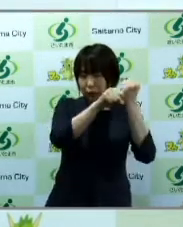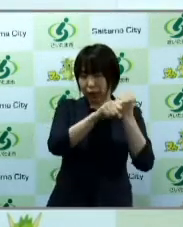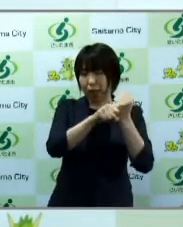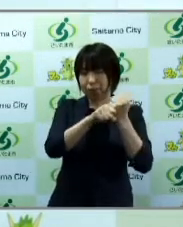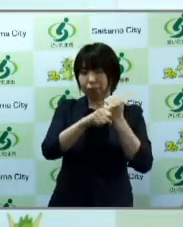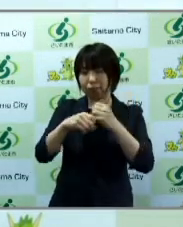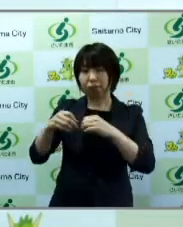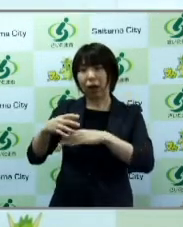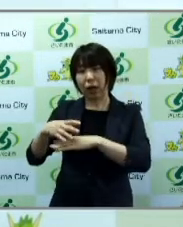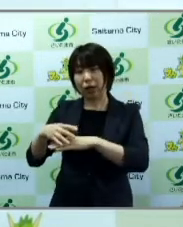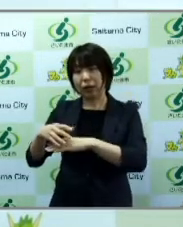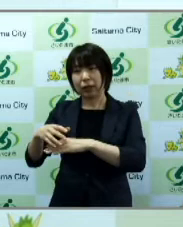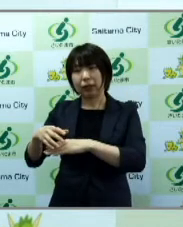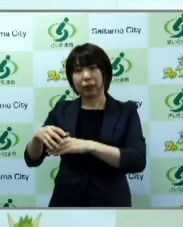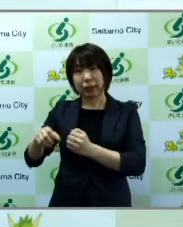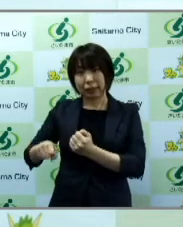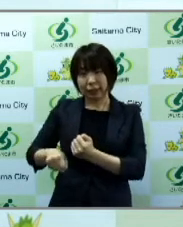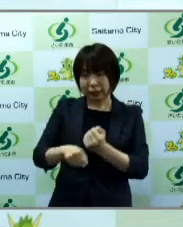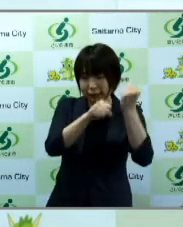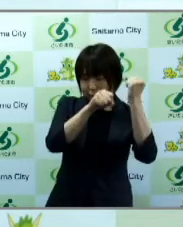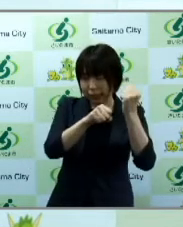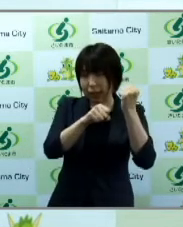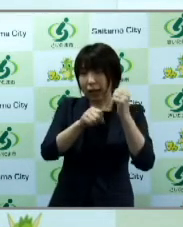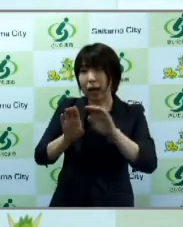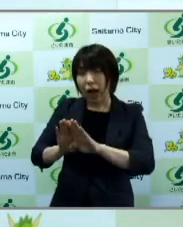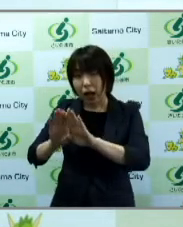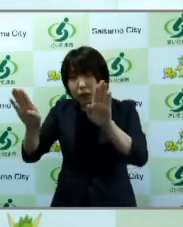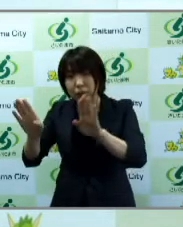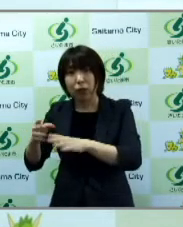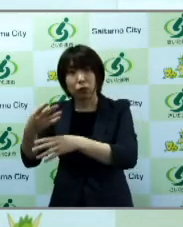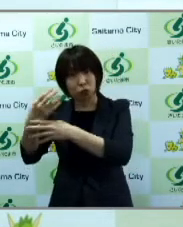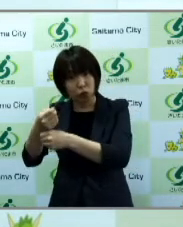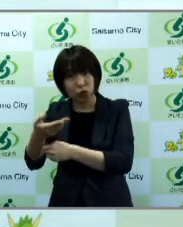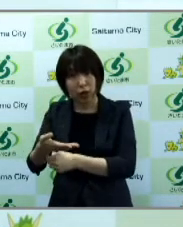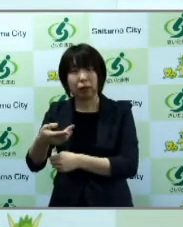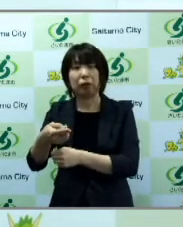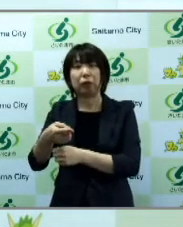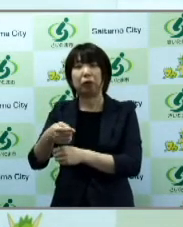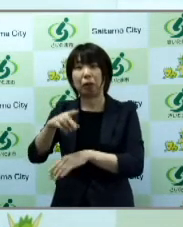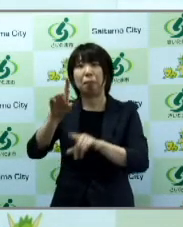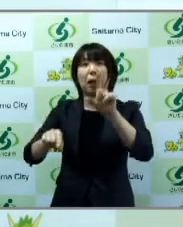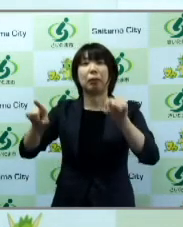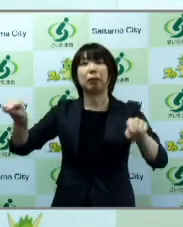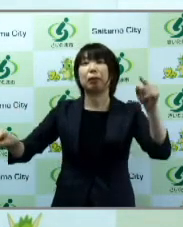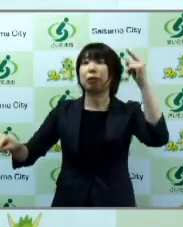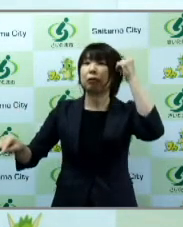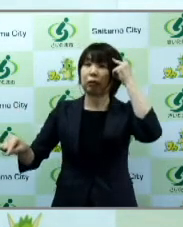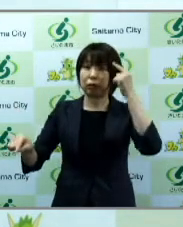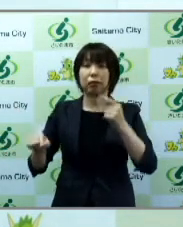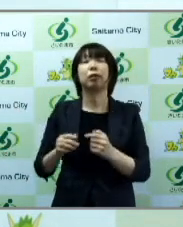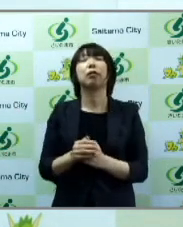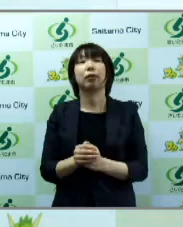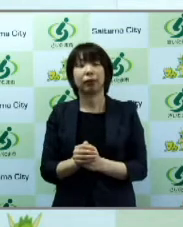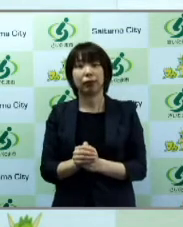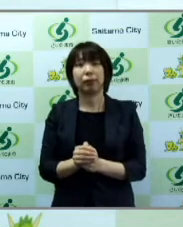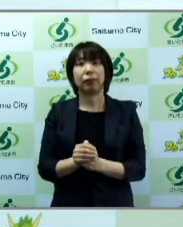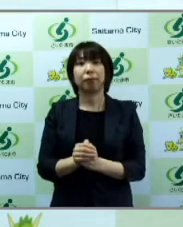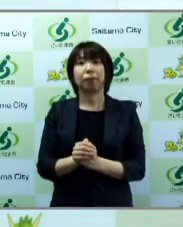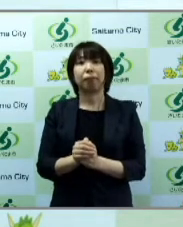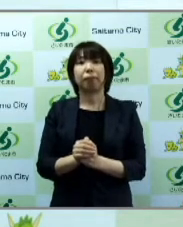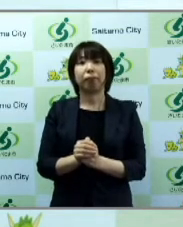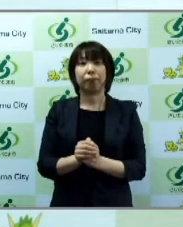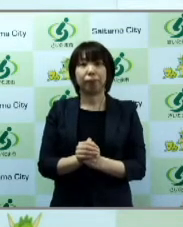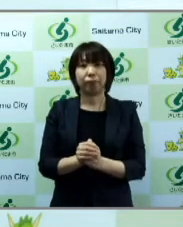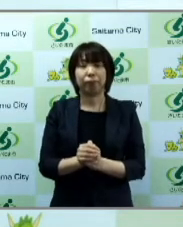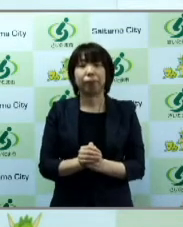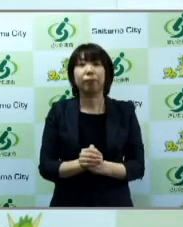だろうと思います。ですのでそういったマイタイムラインについてはちょうど地方でもですねそういったことに取り組んでいる自治